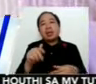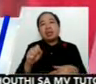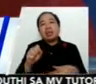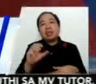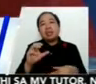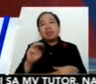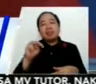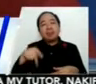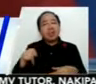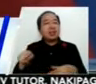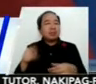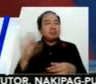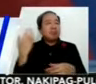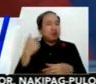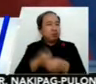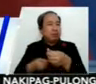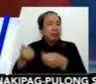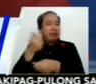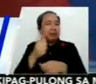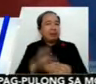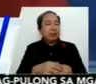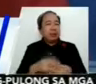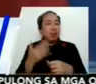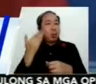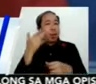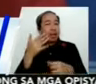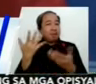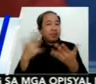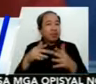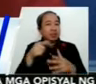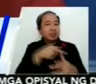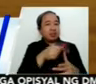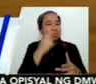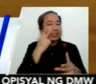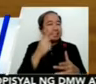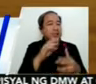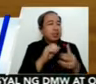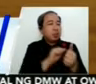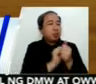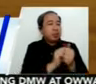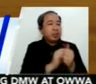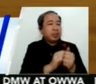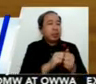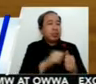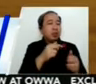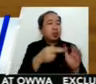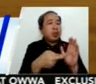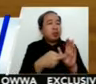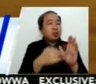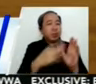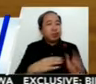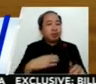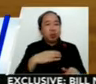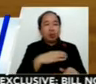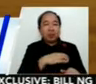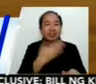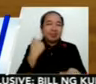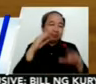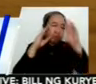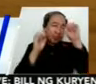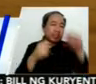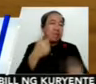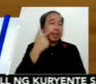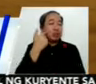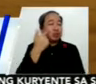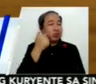chairperson. Ito'y pagkatapos ang pagkaka-demote ng kanyang malapit na kaalyado na si Representative at dating Pangulong Gloria Macapagal Arroyo mula sa